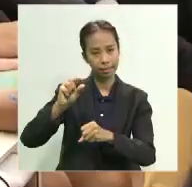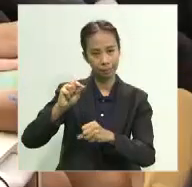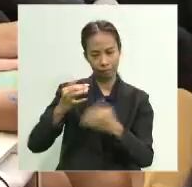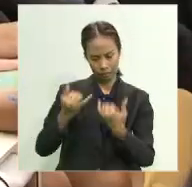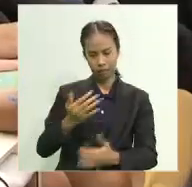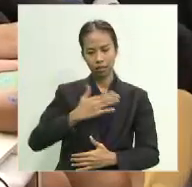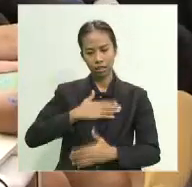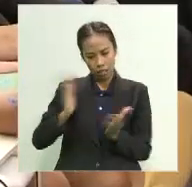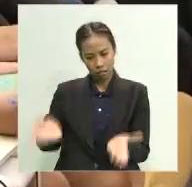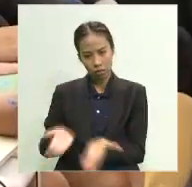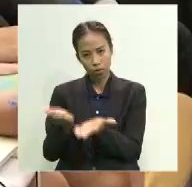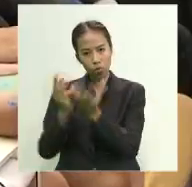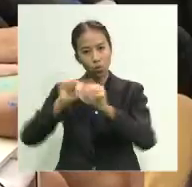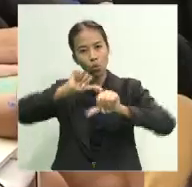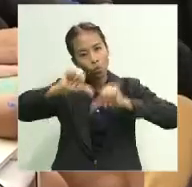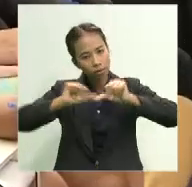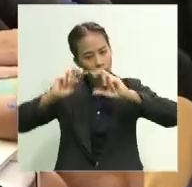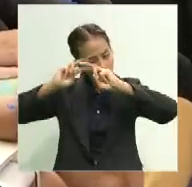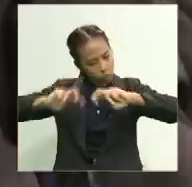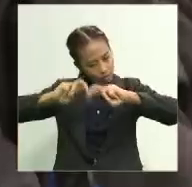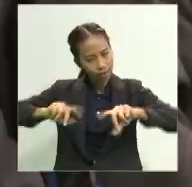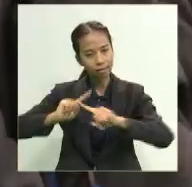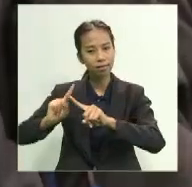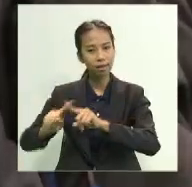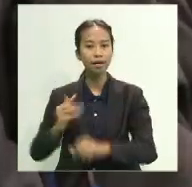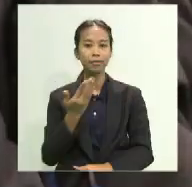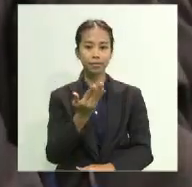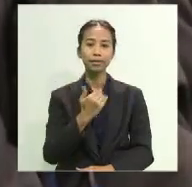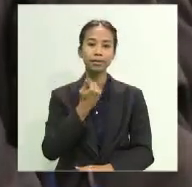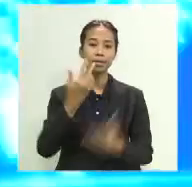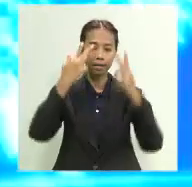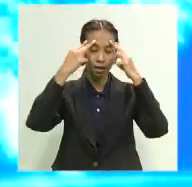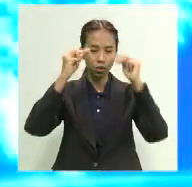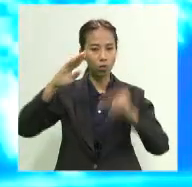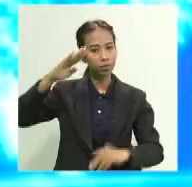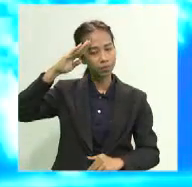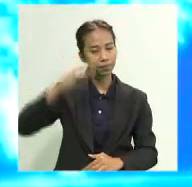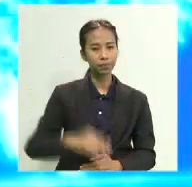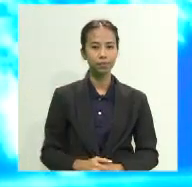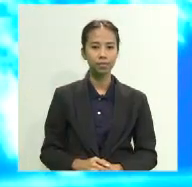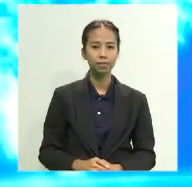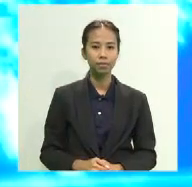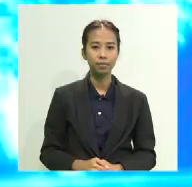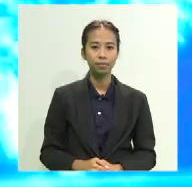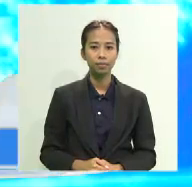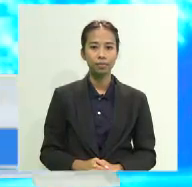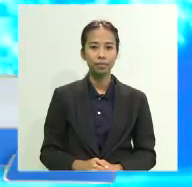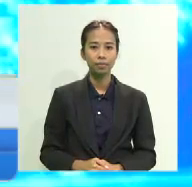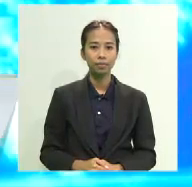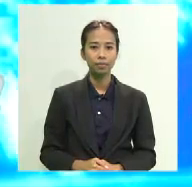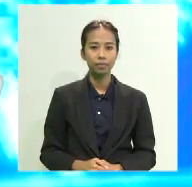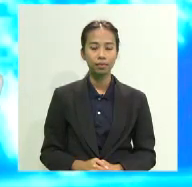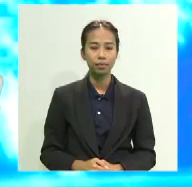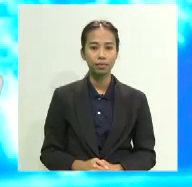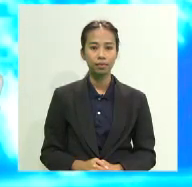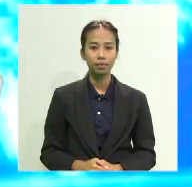วิทยาศาสตร์และทุนวิจัยค่ะฟังเสียงท่านนายกรัฐมนตรีกันค่ะ วันนี้ก็ดีใจนะรุ่นเก่าใหม่ไ